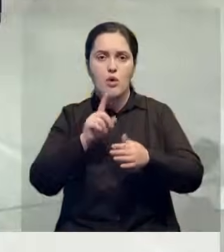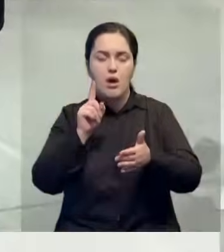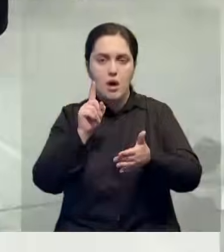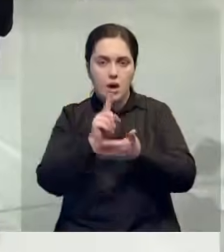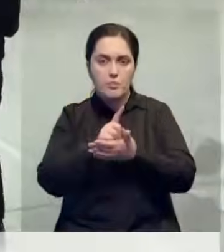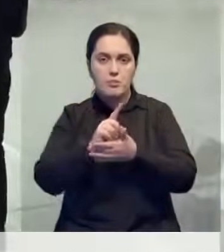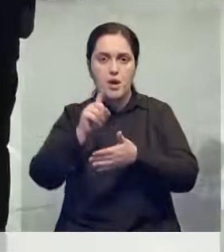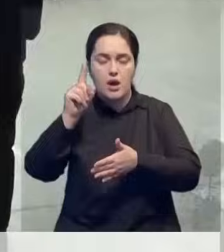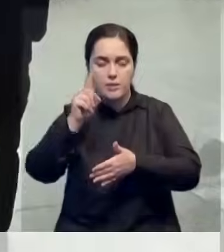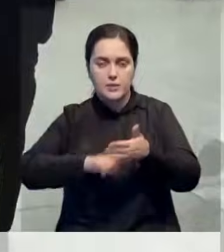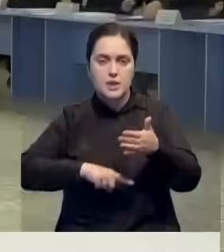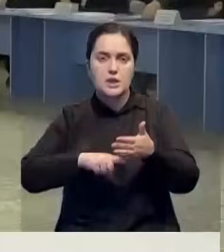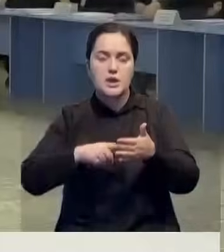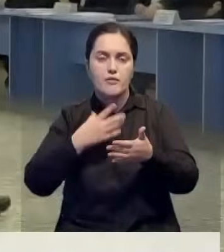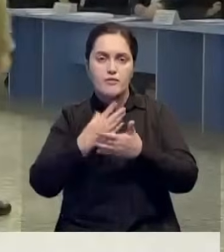своих избирателей.